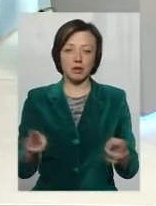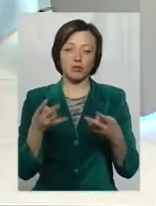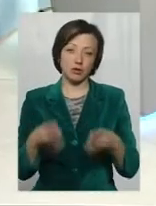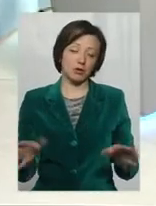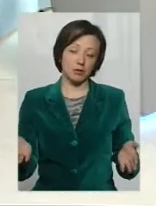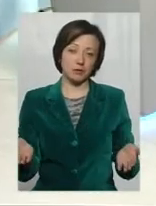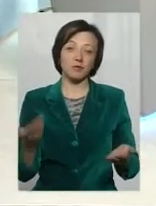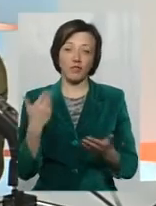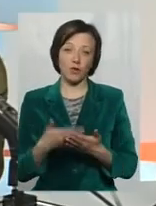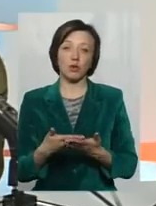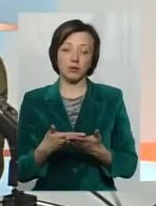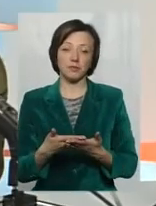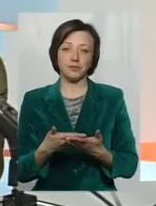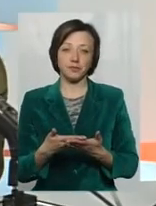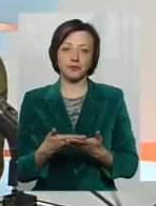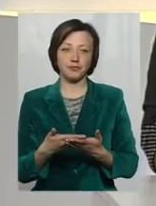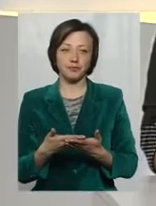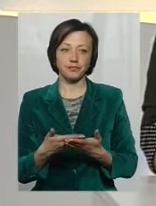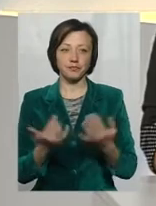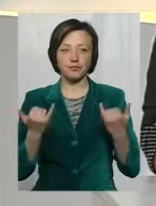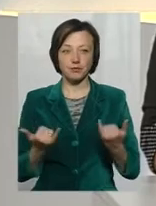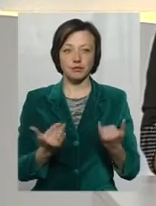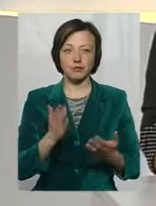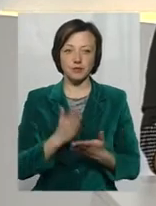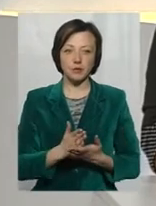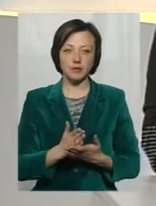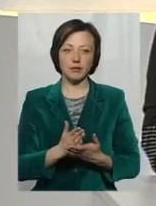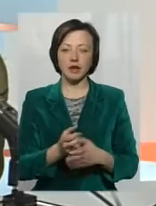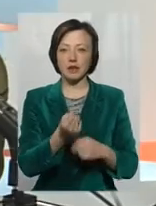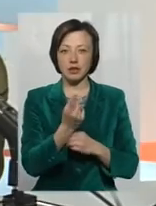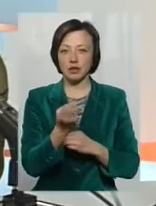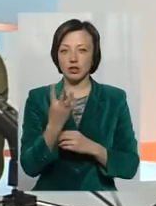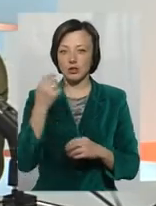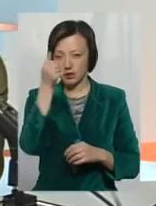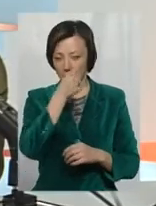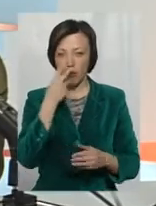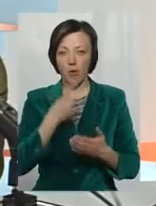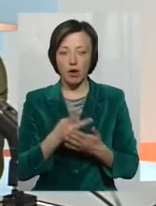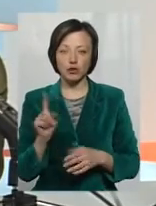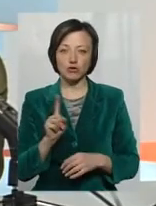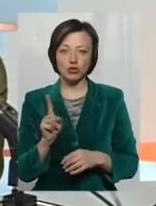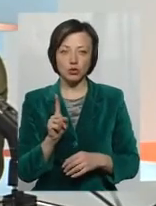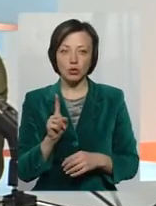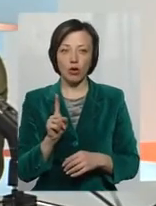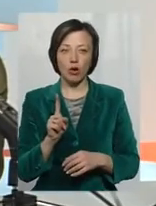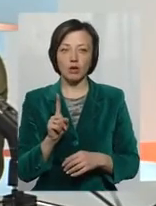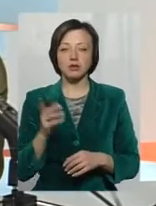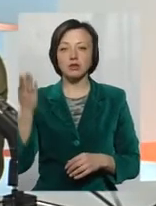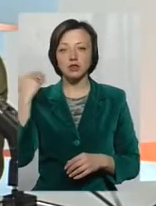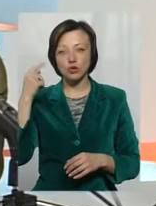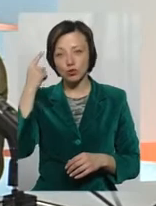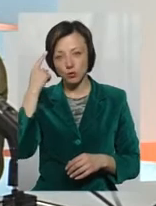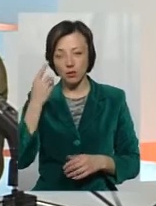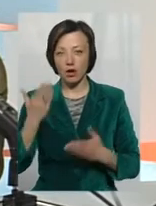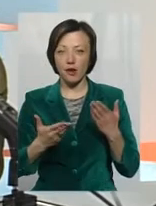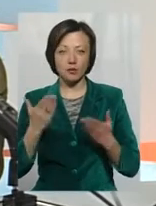І от ми на 13-14 рік ми побачили, що те твердження, що було колись,